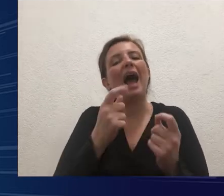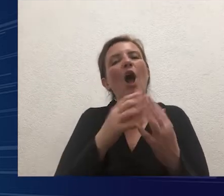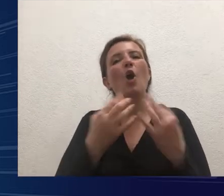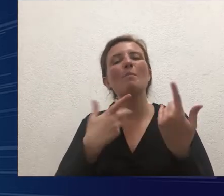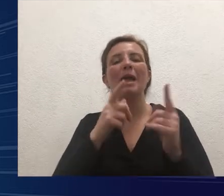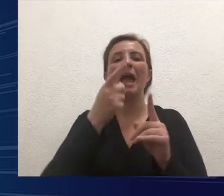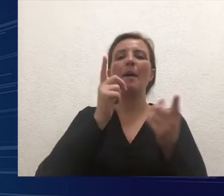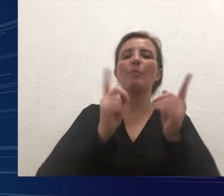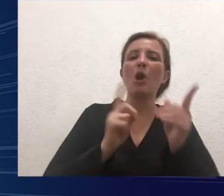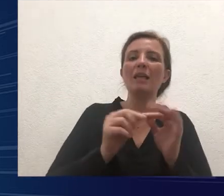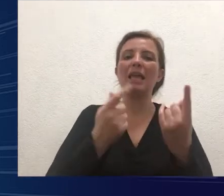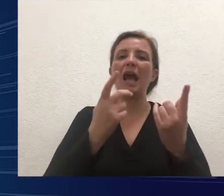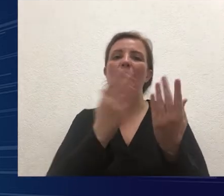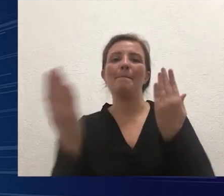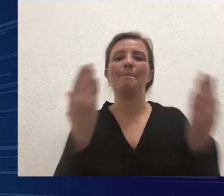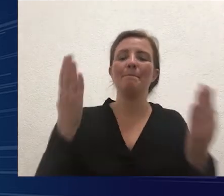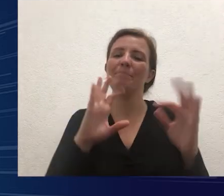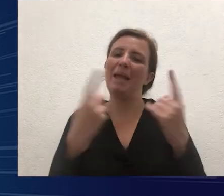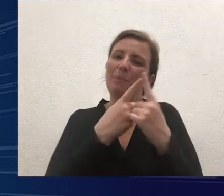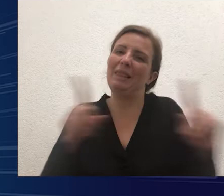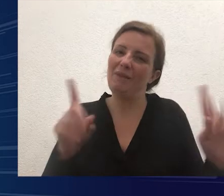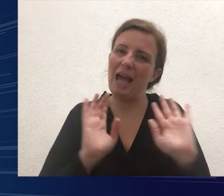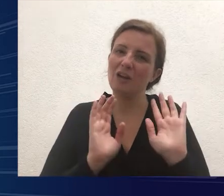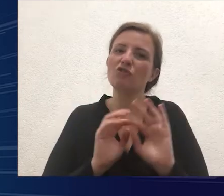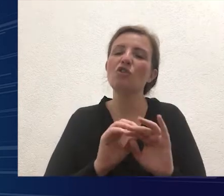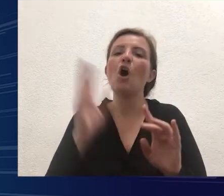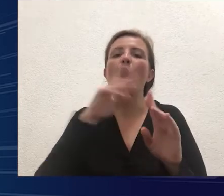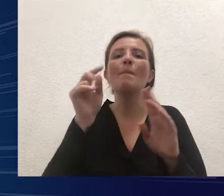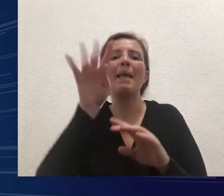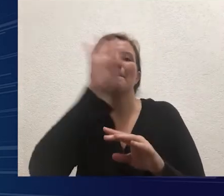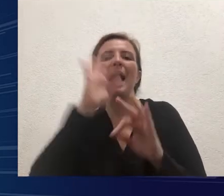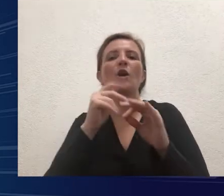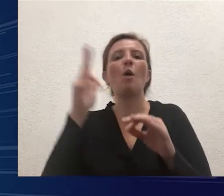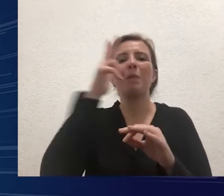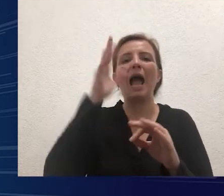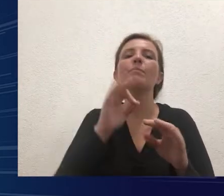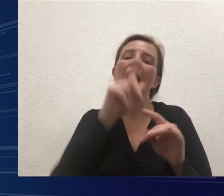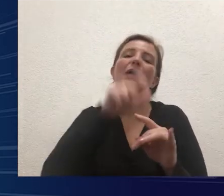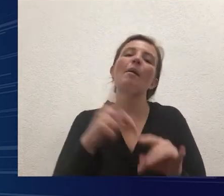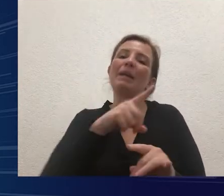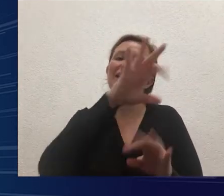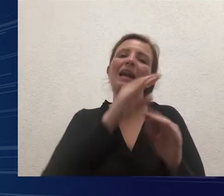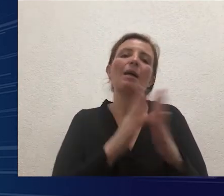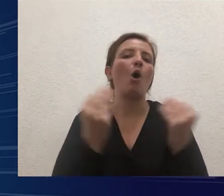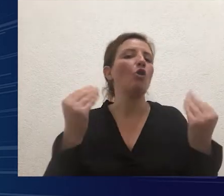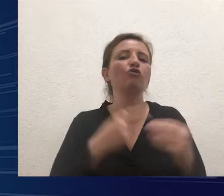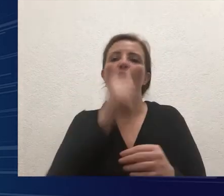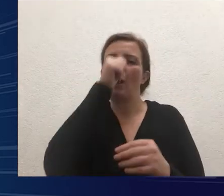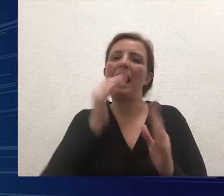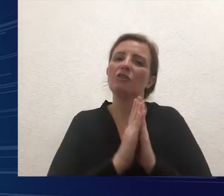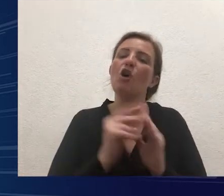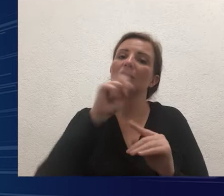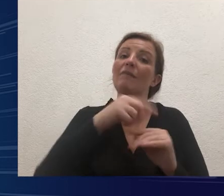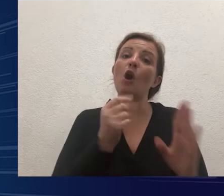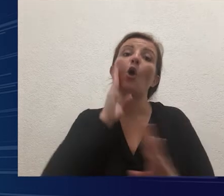predisposto alla ripartizione tra posizioni filo imperiali e filo papa non è semplicemente perché o religioso ed è molto